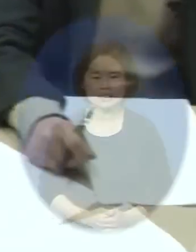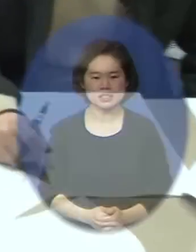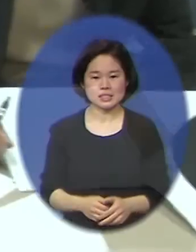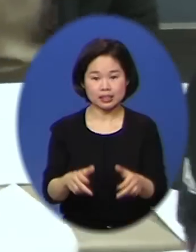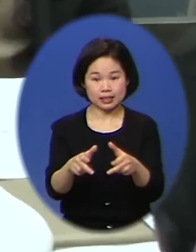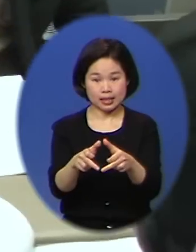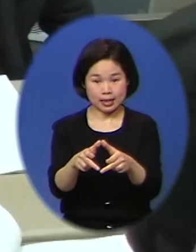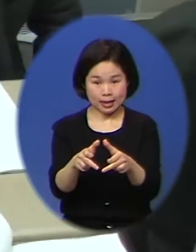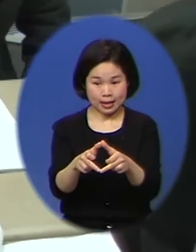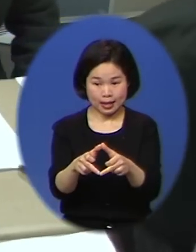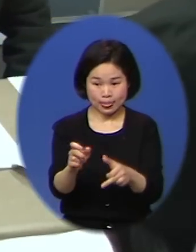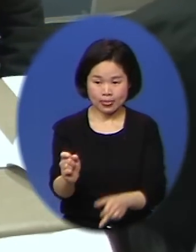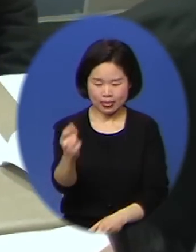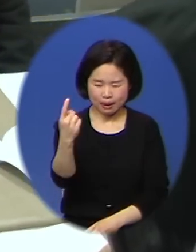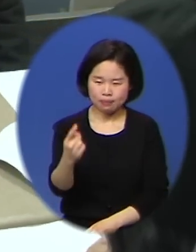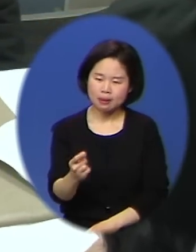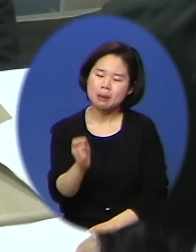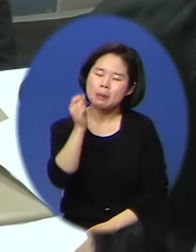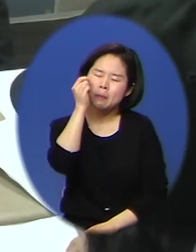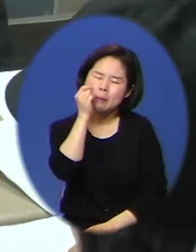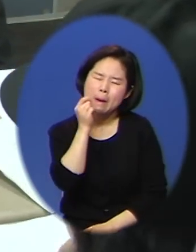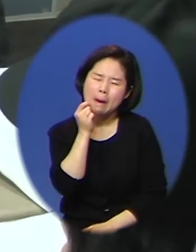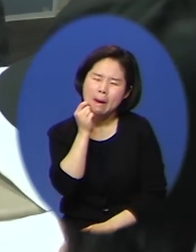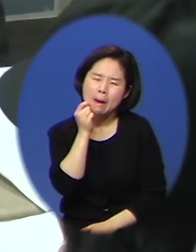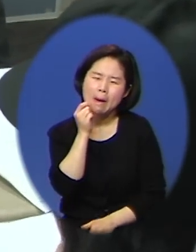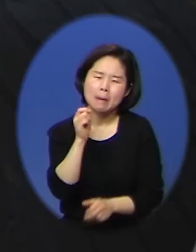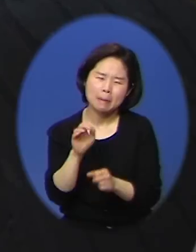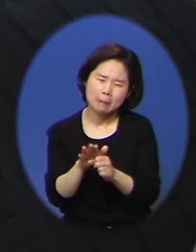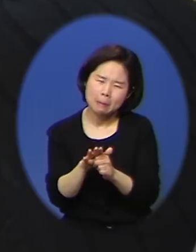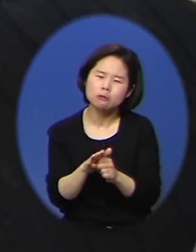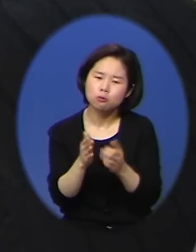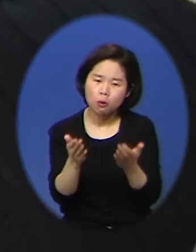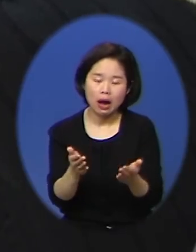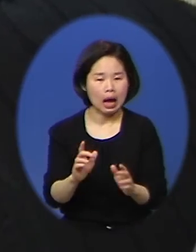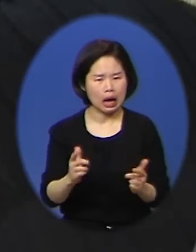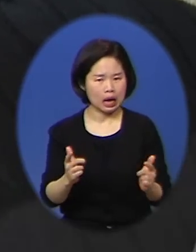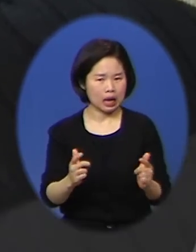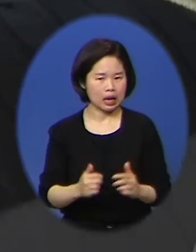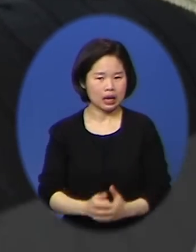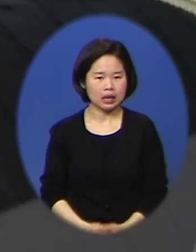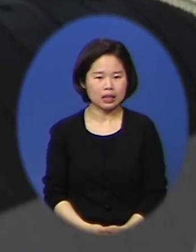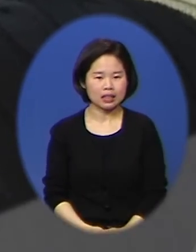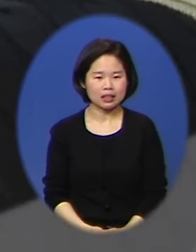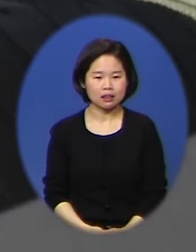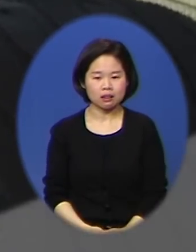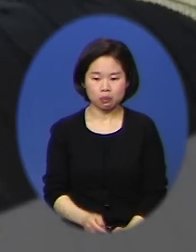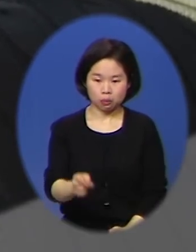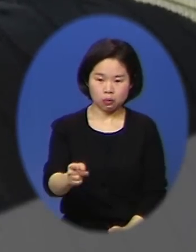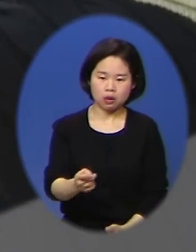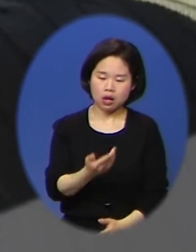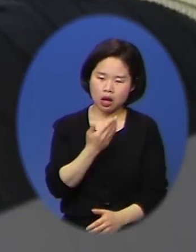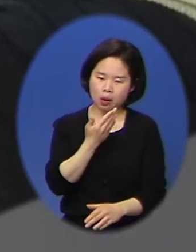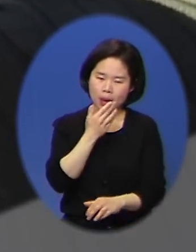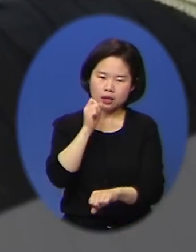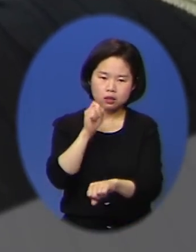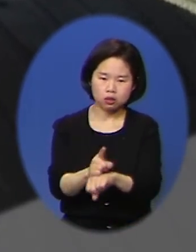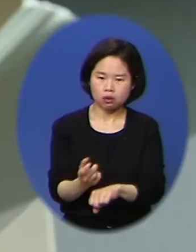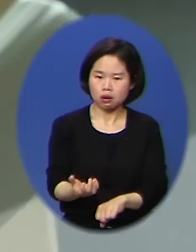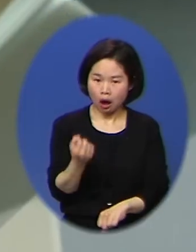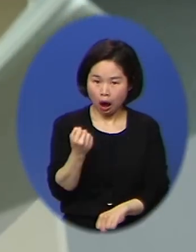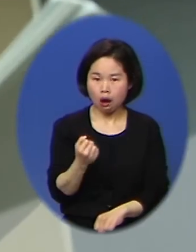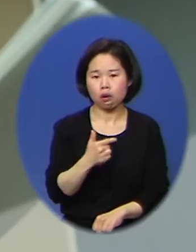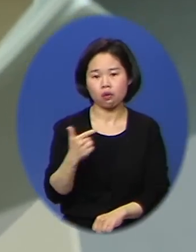장애를 가져서 특별히 봐준다, 뭐 장애인이니까 이게 아니라 무한한 가능성을 가지고 있는